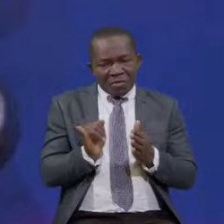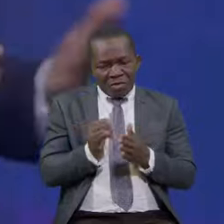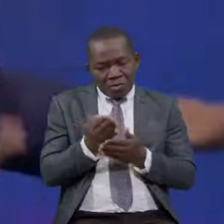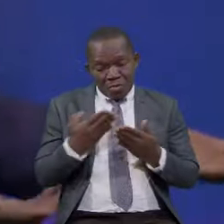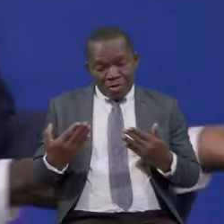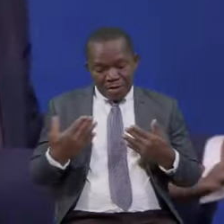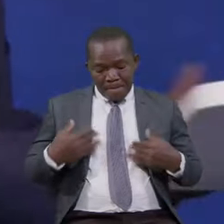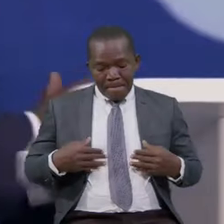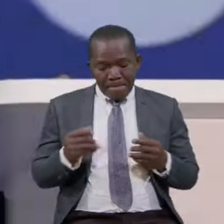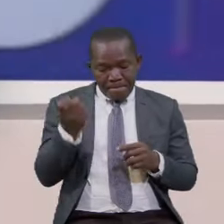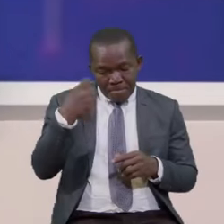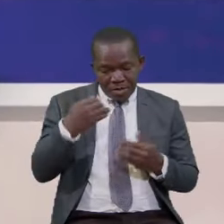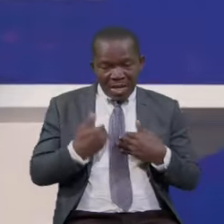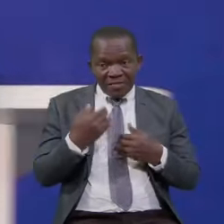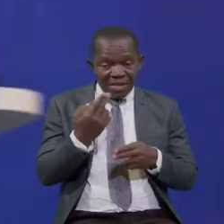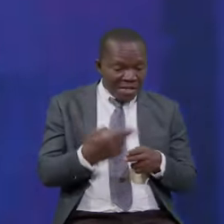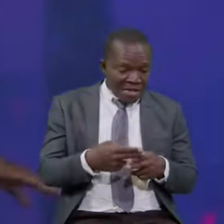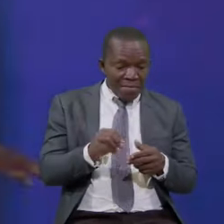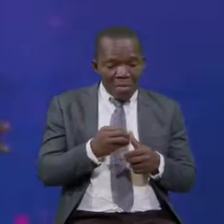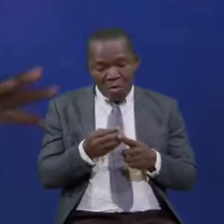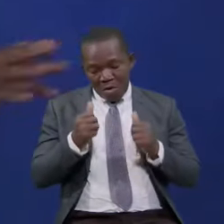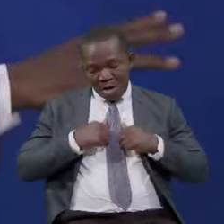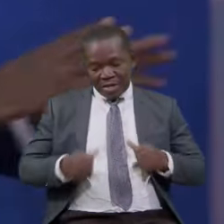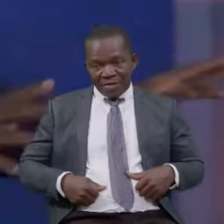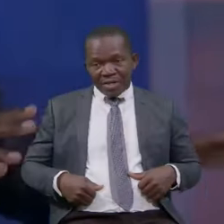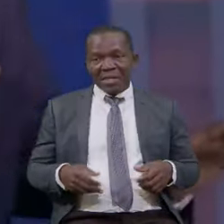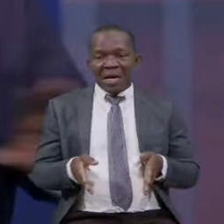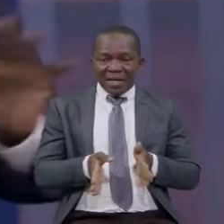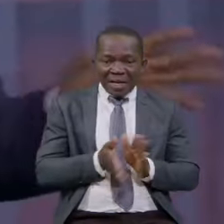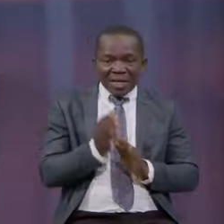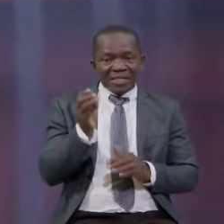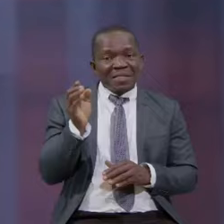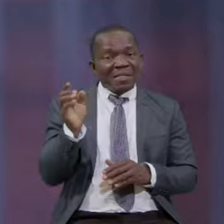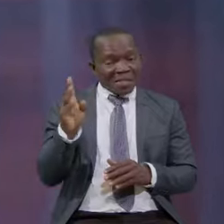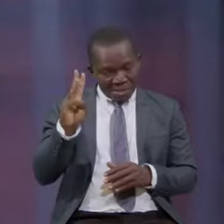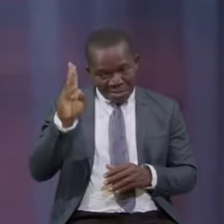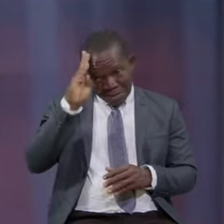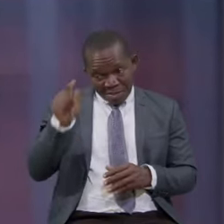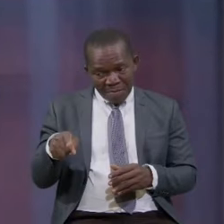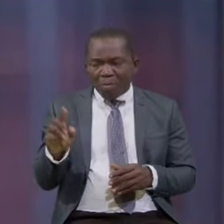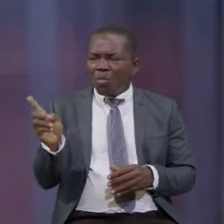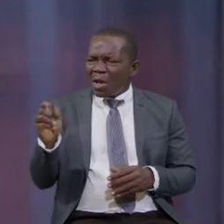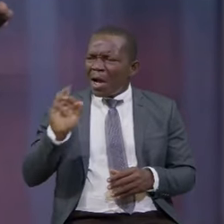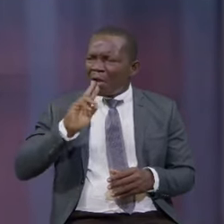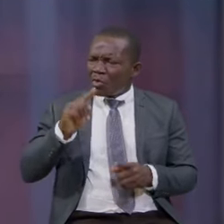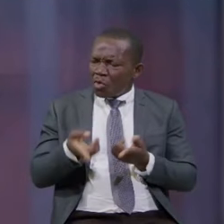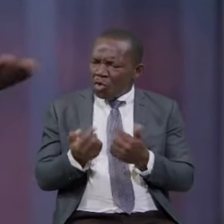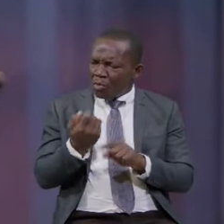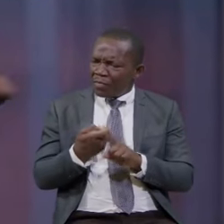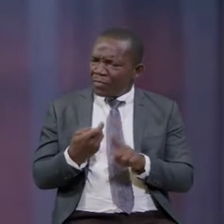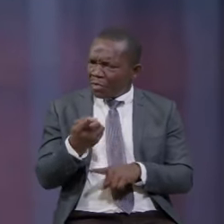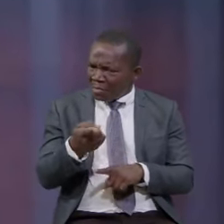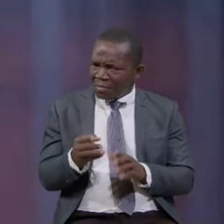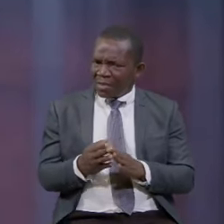vient et on dit ah tu viens de la vie profonde il dit qu'il estant général de la de T ceci oui ça c'est bien mais on doit